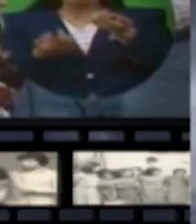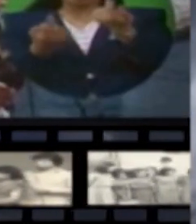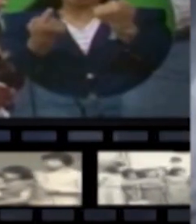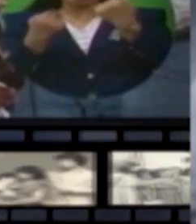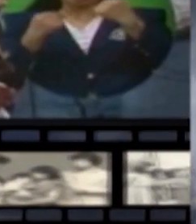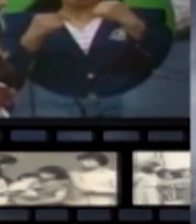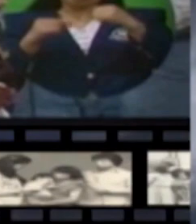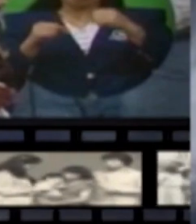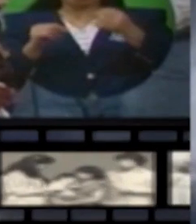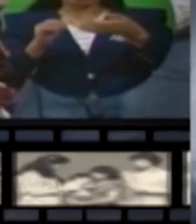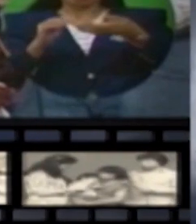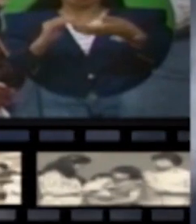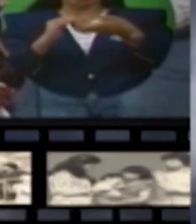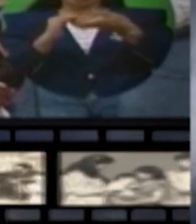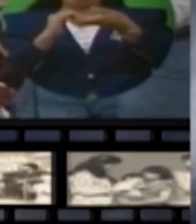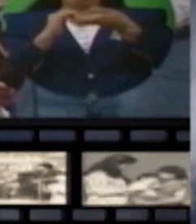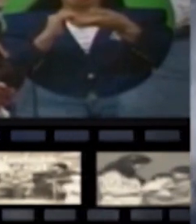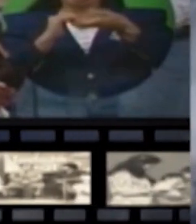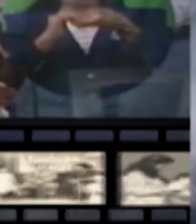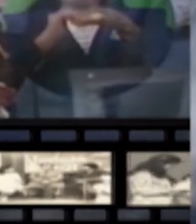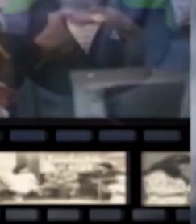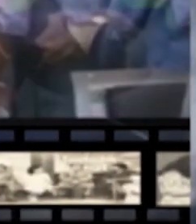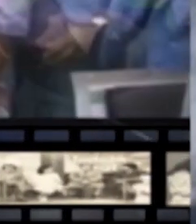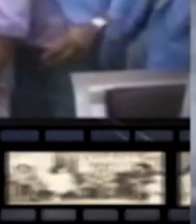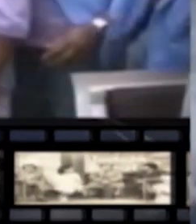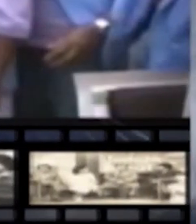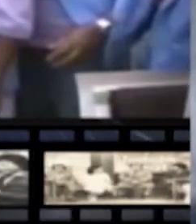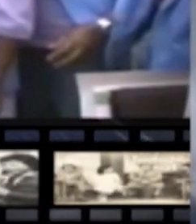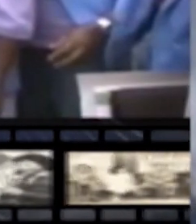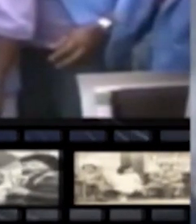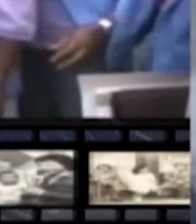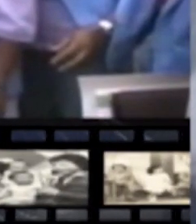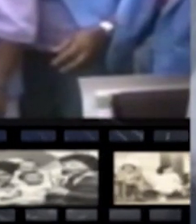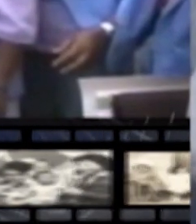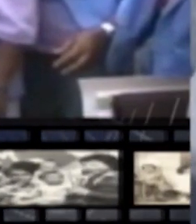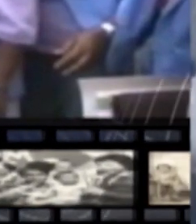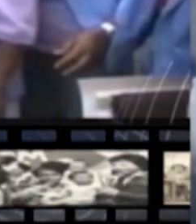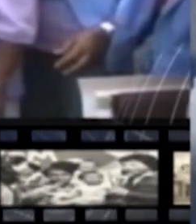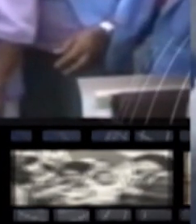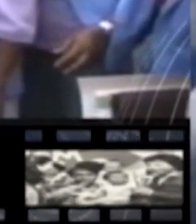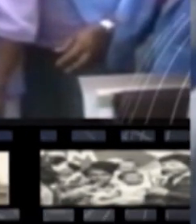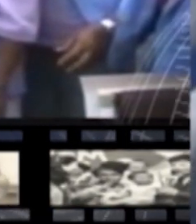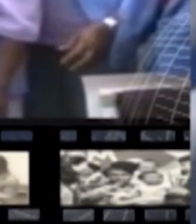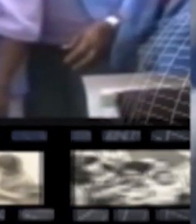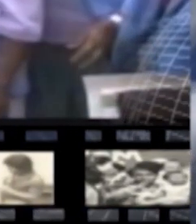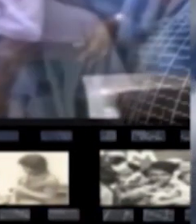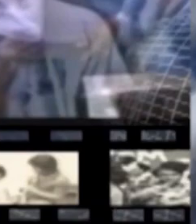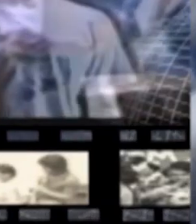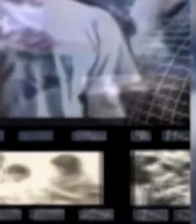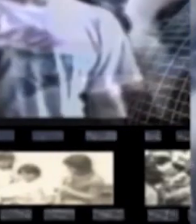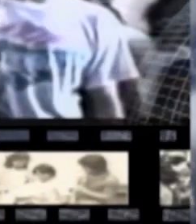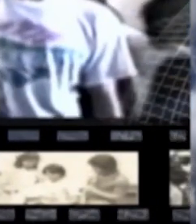ng pag-ibig mo. Di ka na mag-isa, ako'y